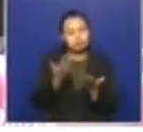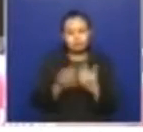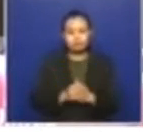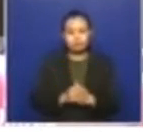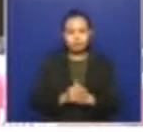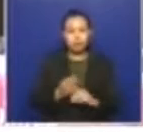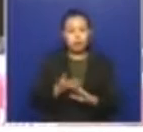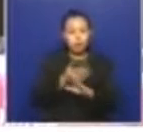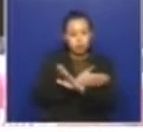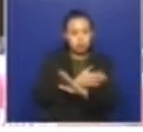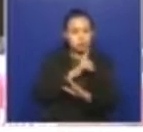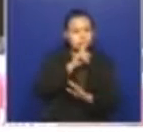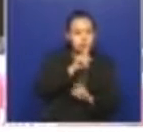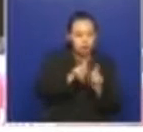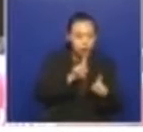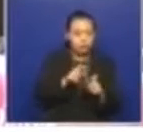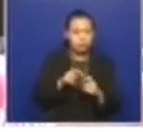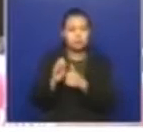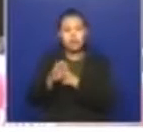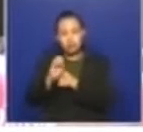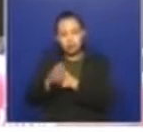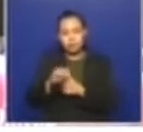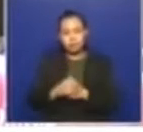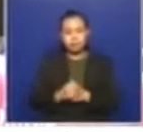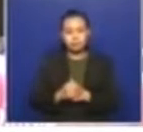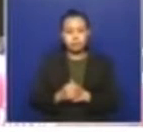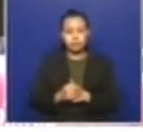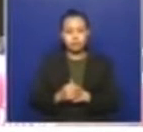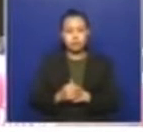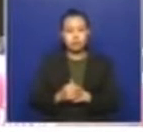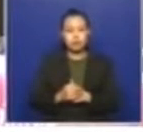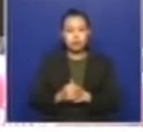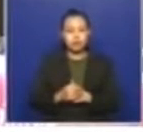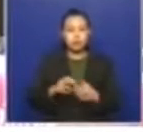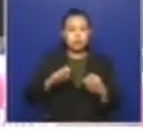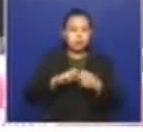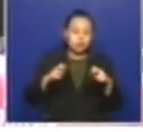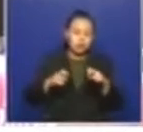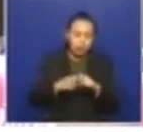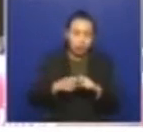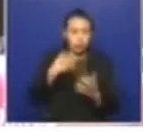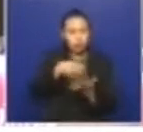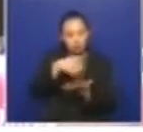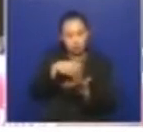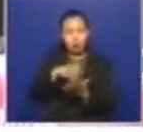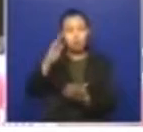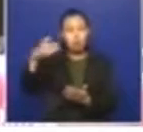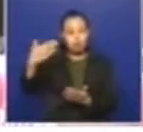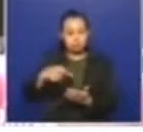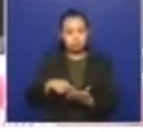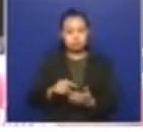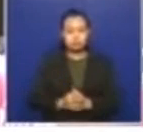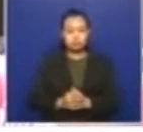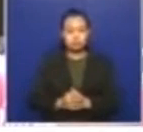อแนะหรือสักถามใดๆก็ตามครับหนีไม่พ้นต้องบรรยายสภาพปัญหาเพราะนั้นดู